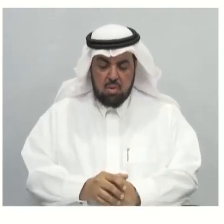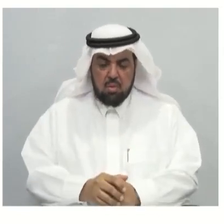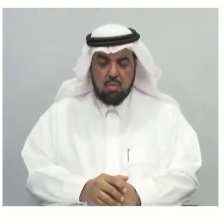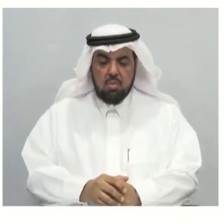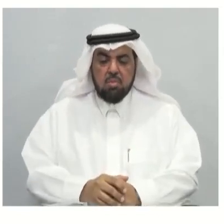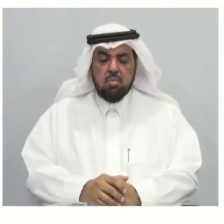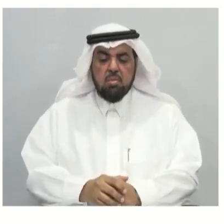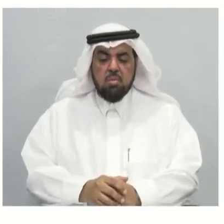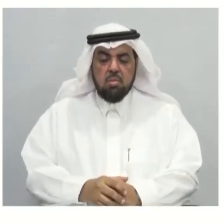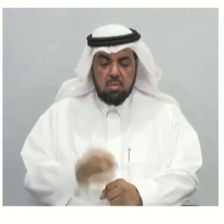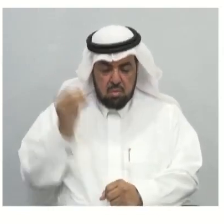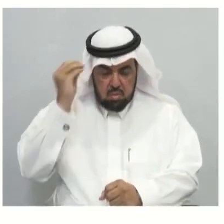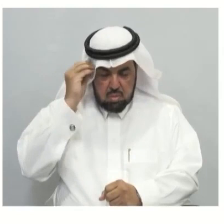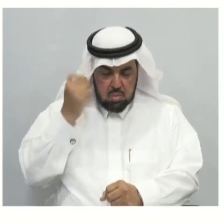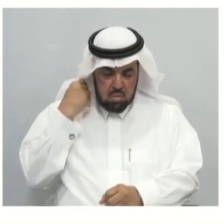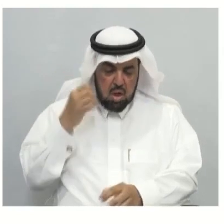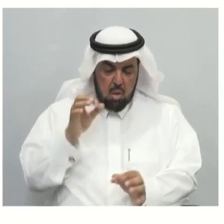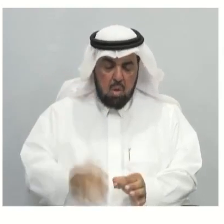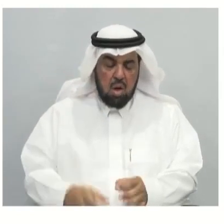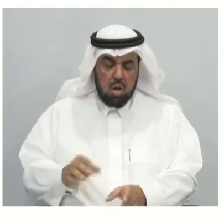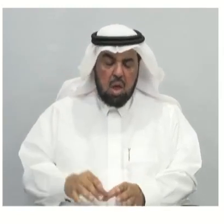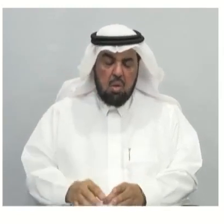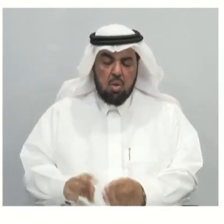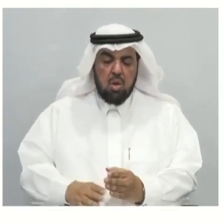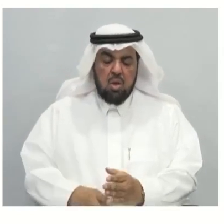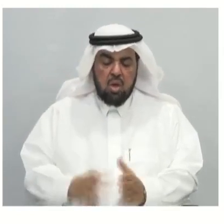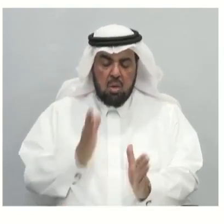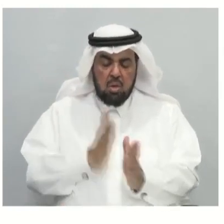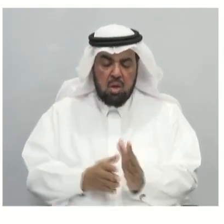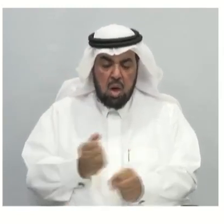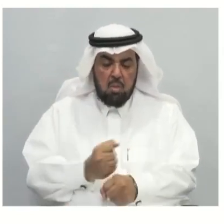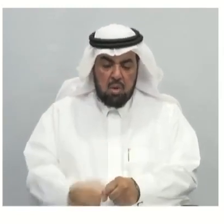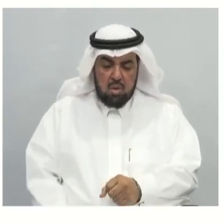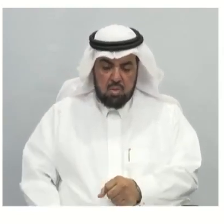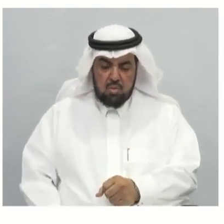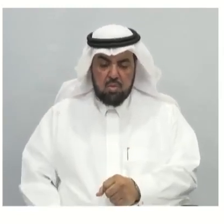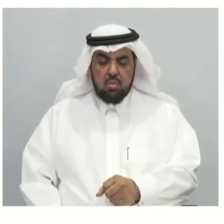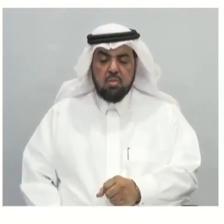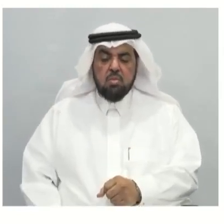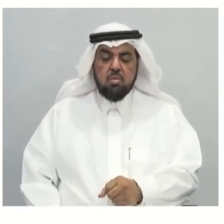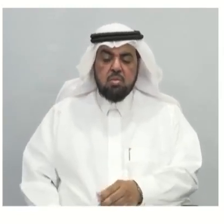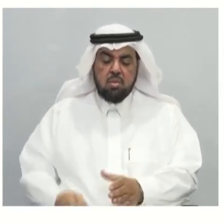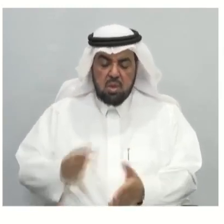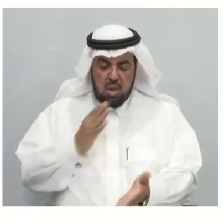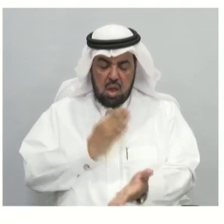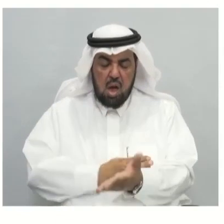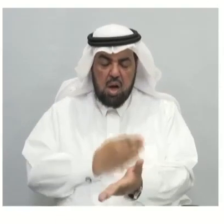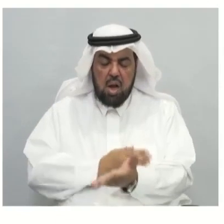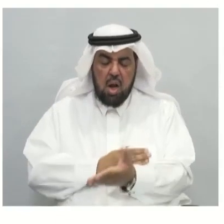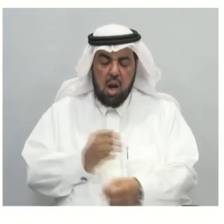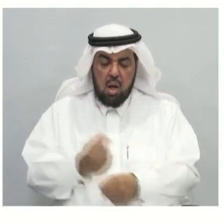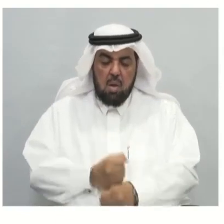الاعمال المعايير الموحده لكتابه وتنسيق مستندات الاعمال لدينا في تقارير الاعمال مثلا